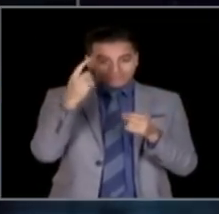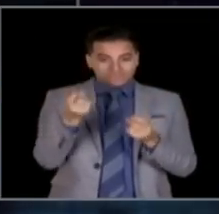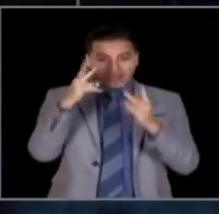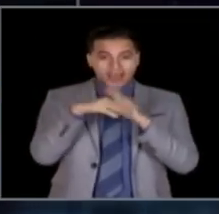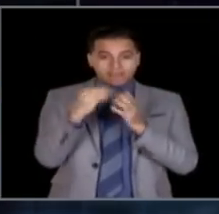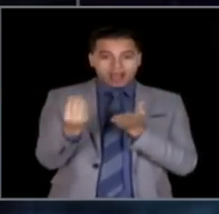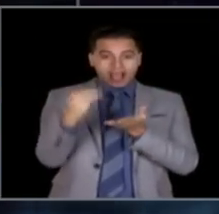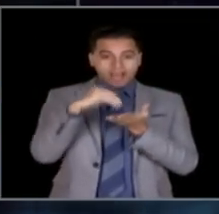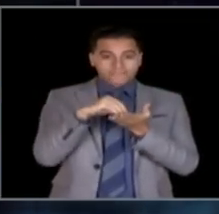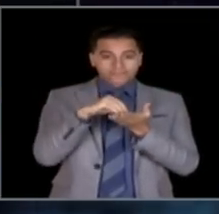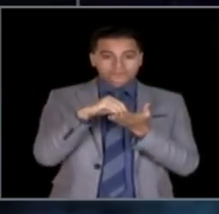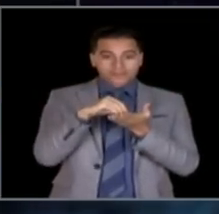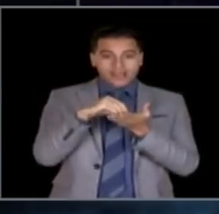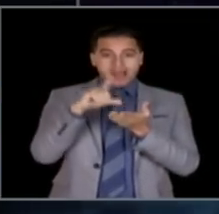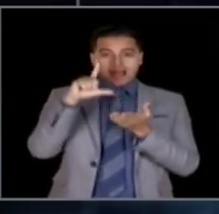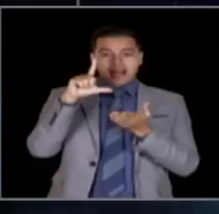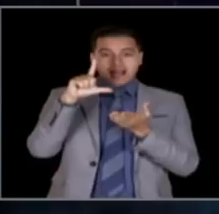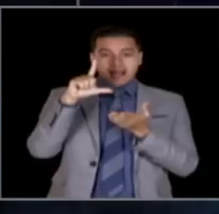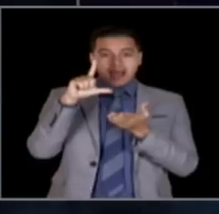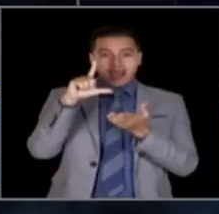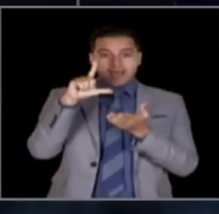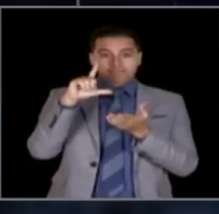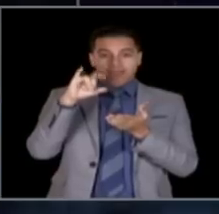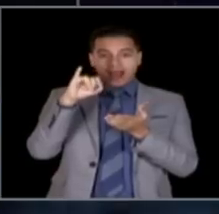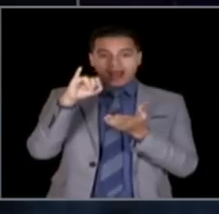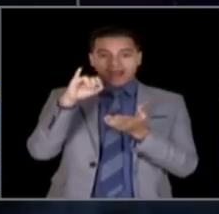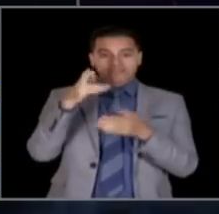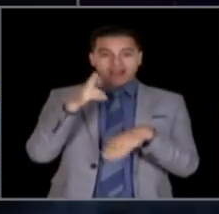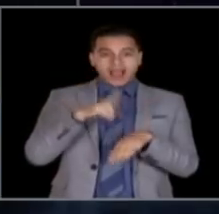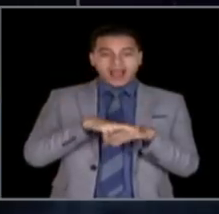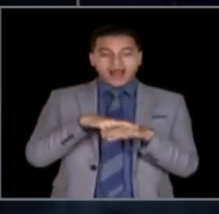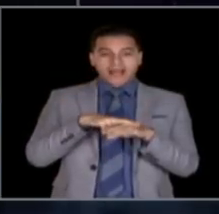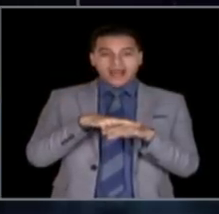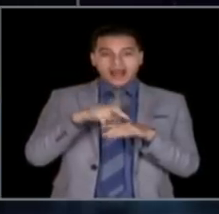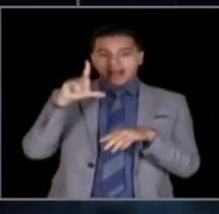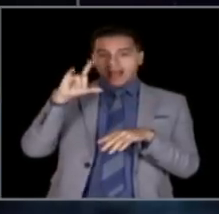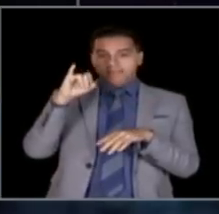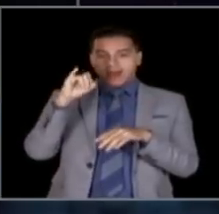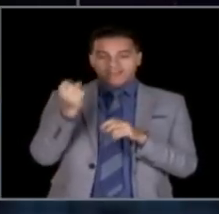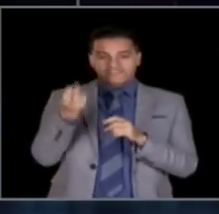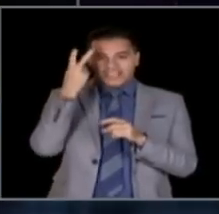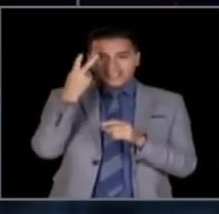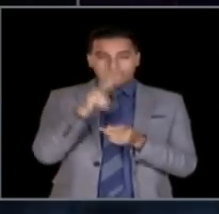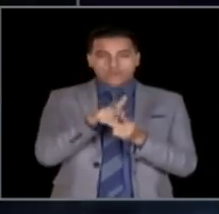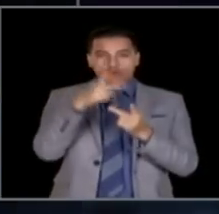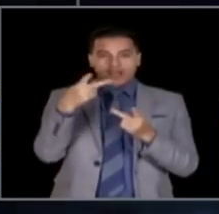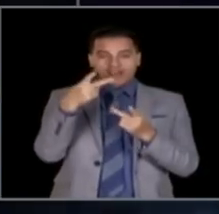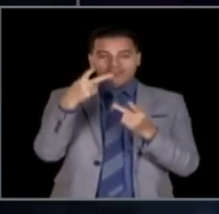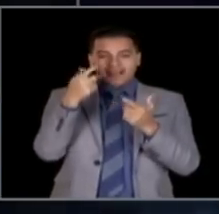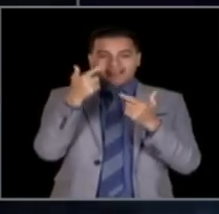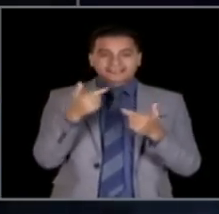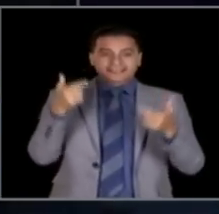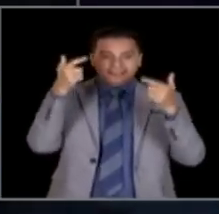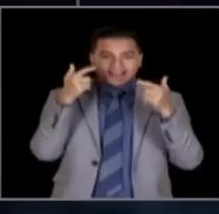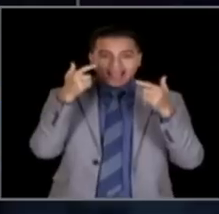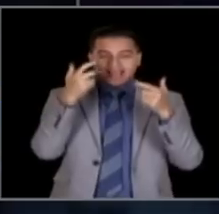إضافة لام ألف معكوسة على أول حرف من الكلمة وسماه تاج